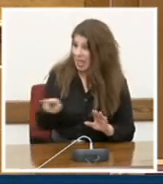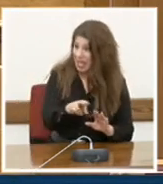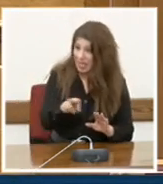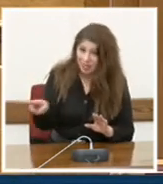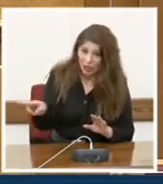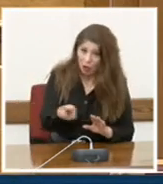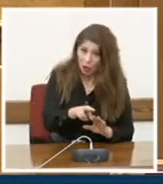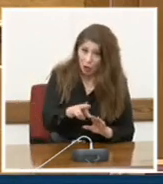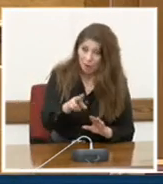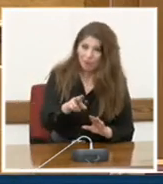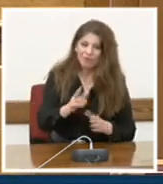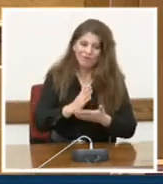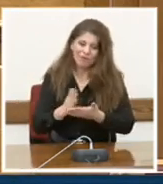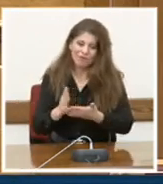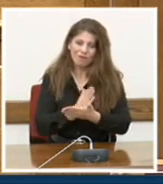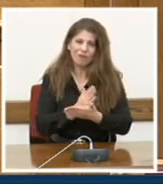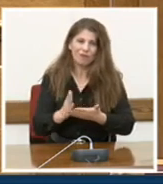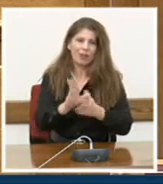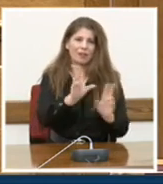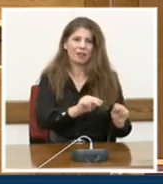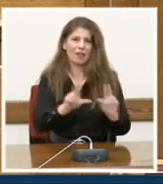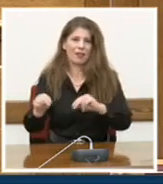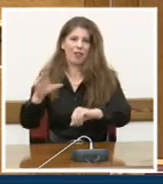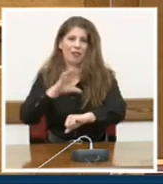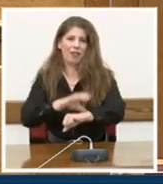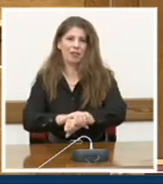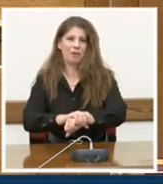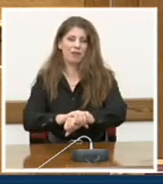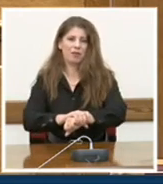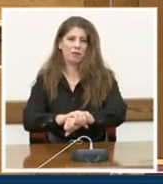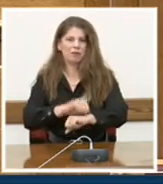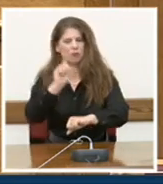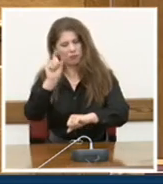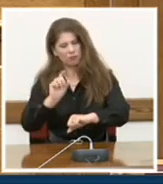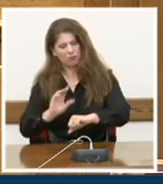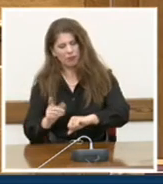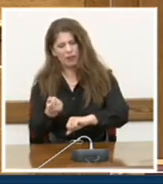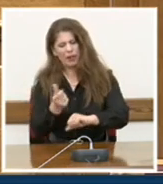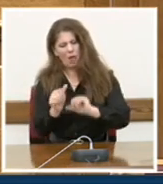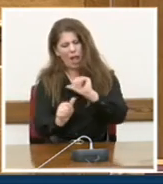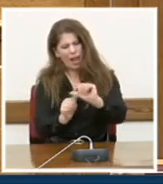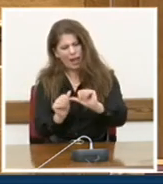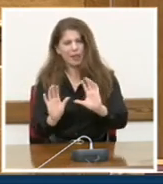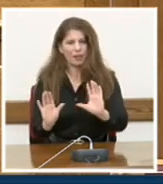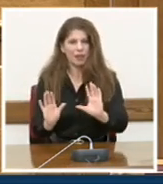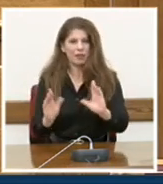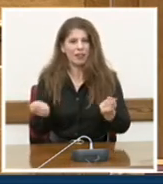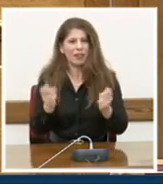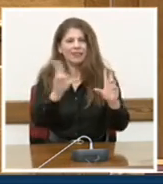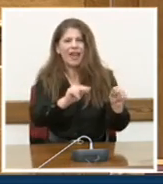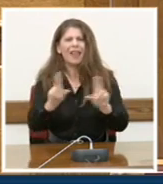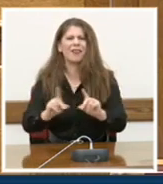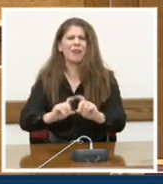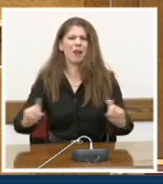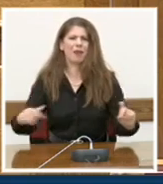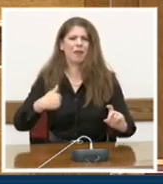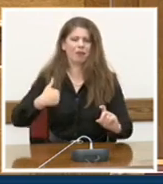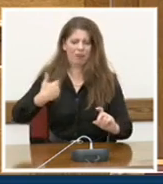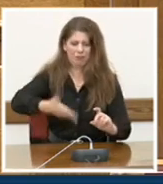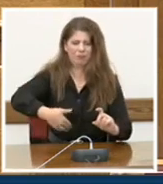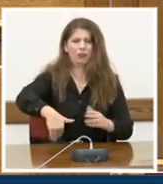μοιράζεστε τις ίδιες δεσμεύσεις που, με πιθανές βέβαια παραλλαγές, θα υλοποιήσετε την επόμενη μέρα.